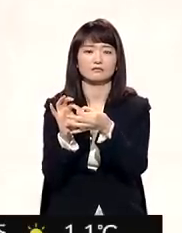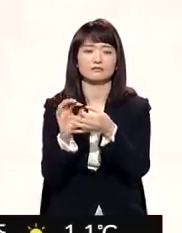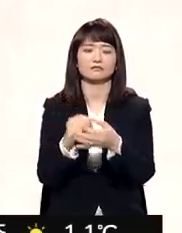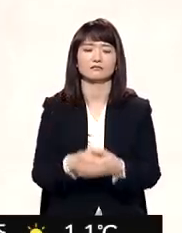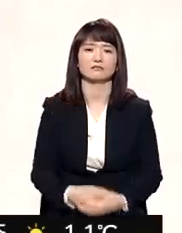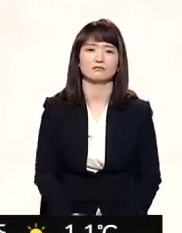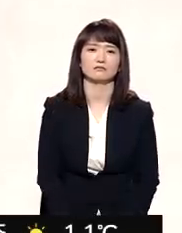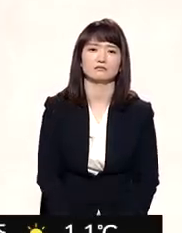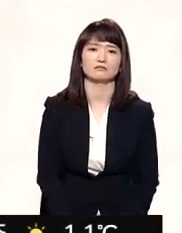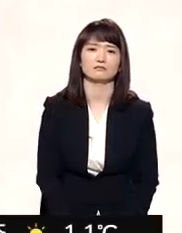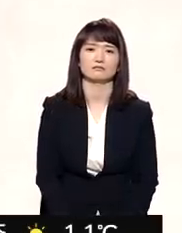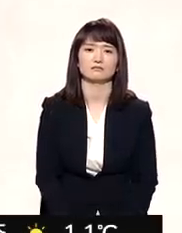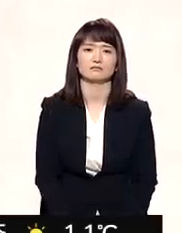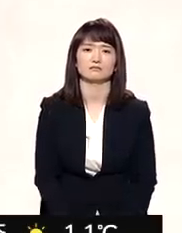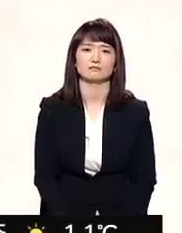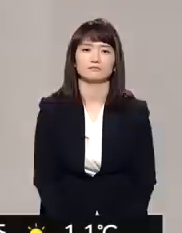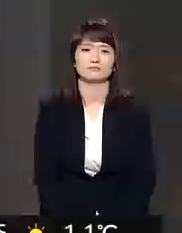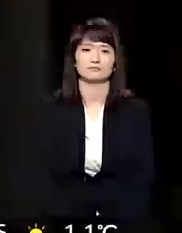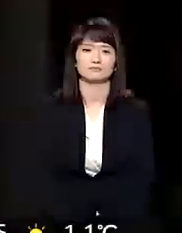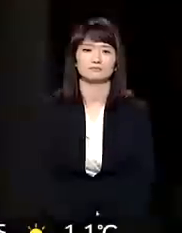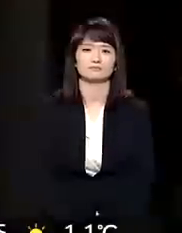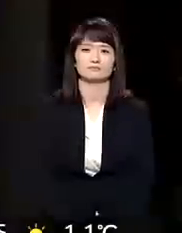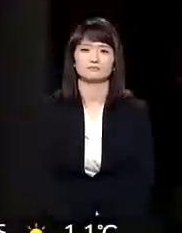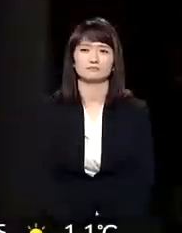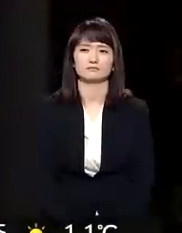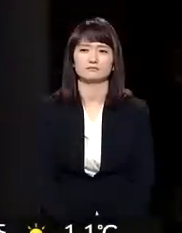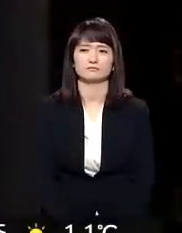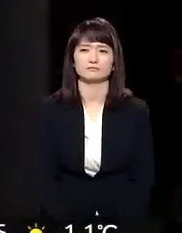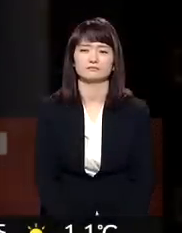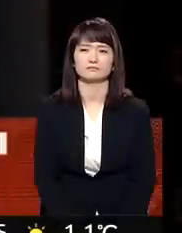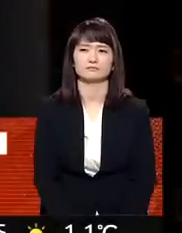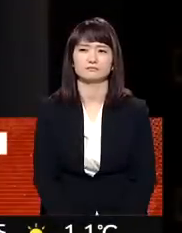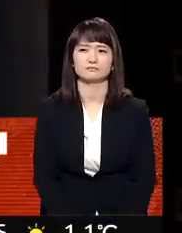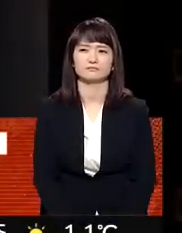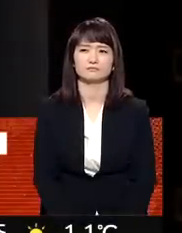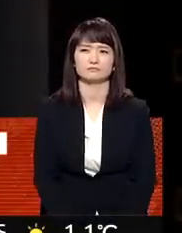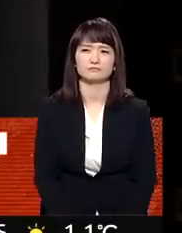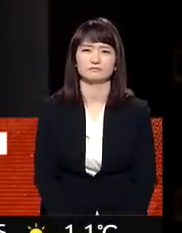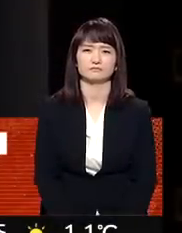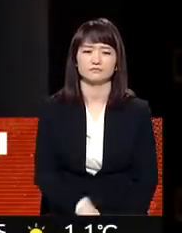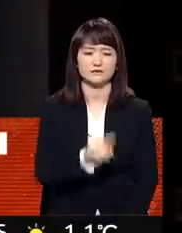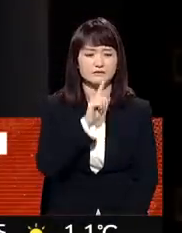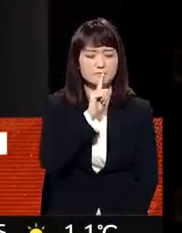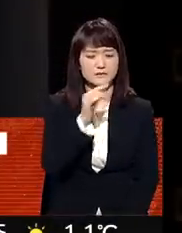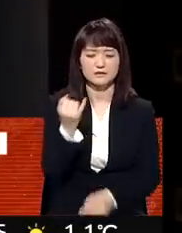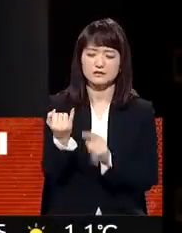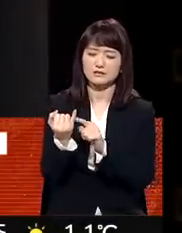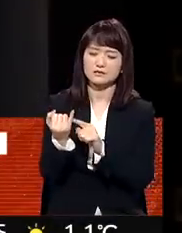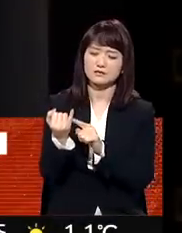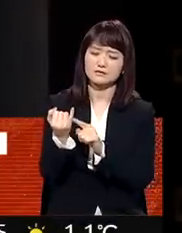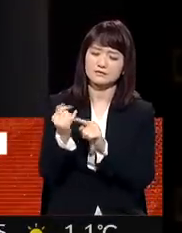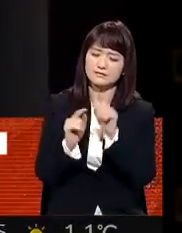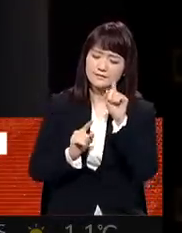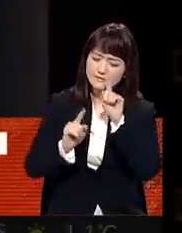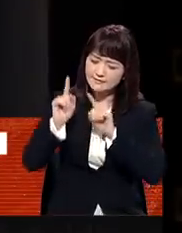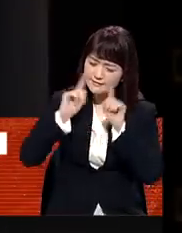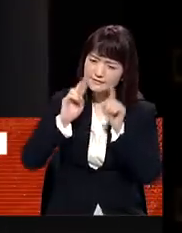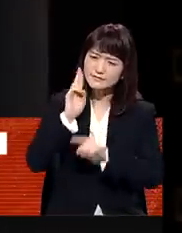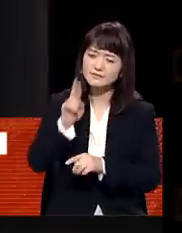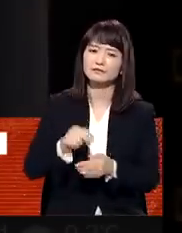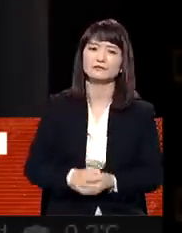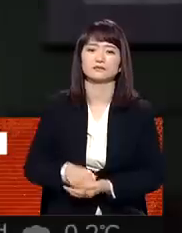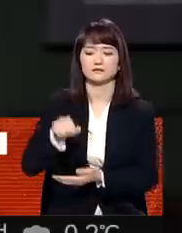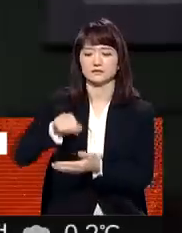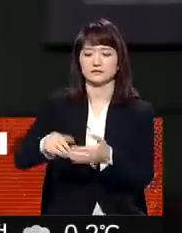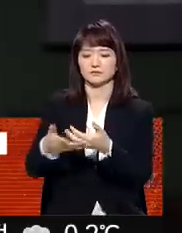아니 저런 말이 사실상 진짜 마음을 한 번도 투비어 파는 거 아니에요 이기자네 맞습니다 재판부도